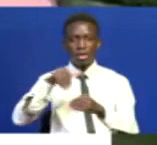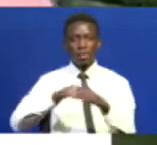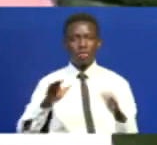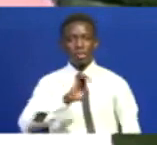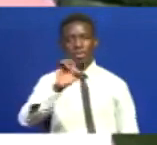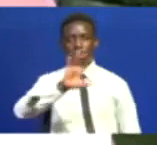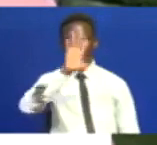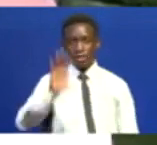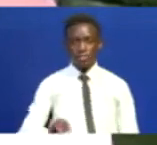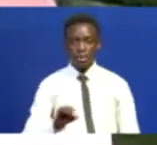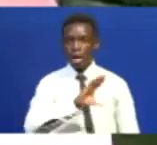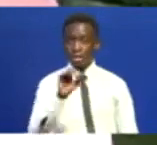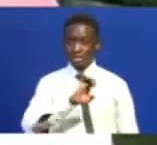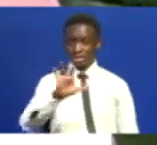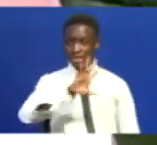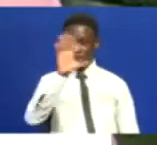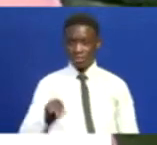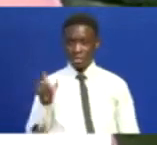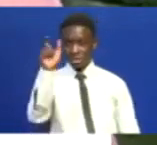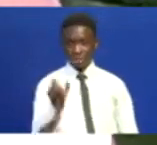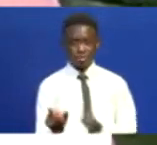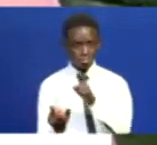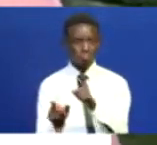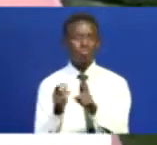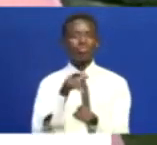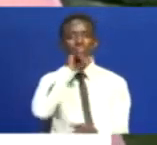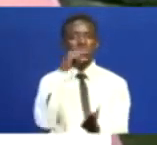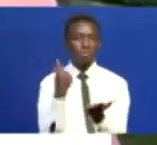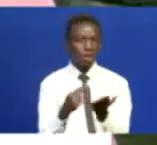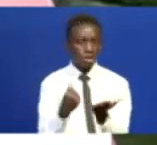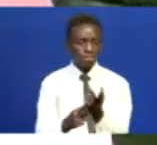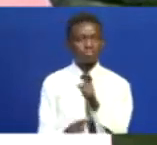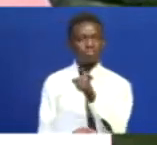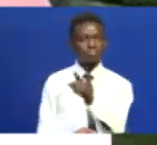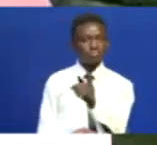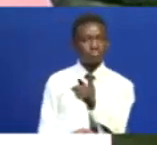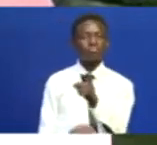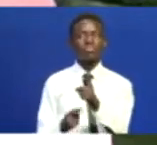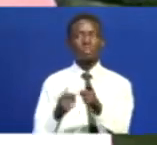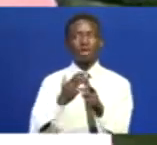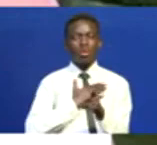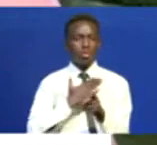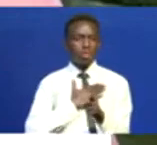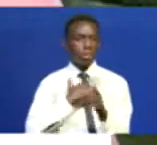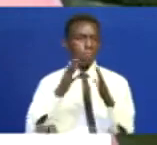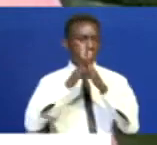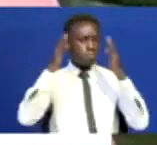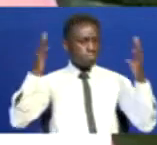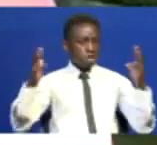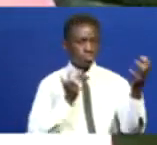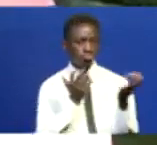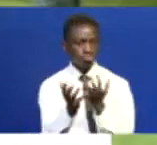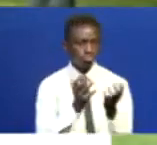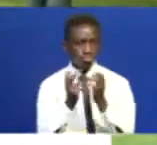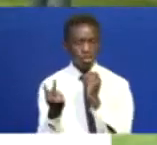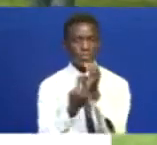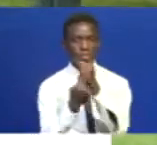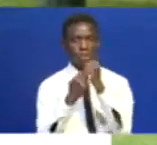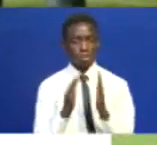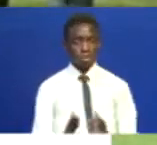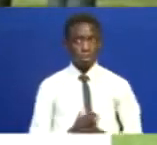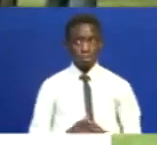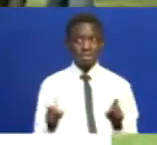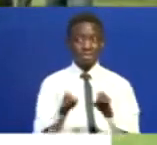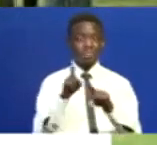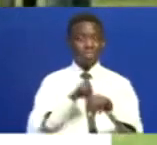Africa. In the East African region, Uganda is one of our biggest trading partners. Wakati